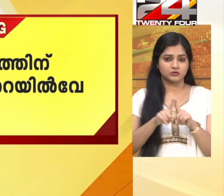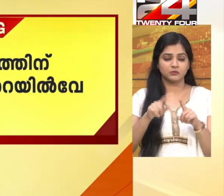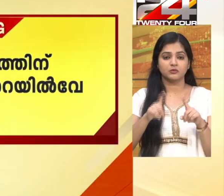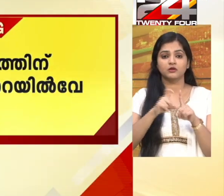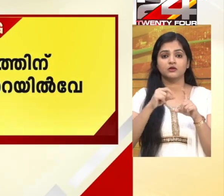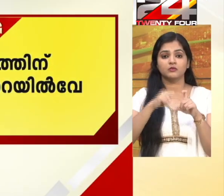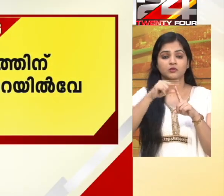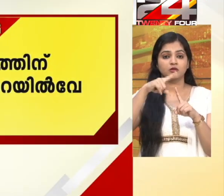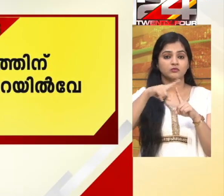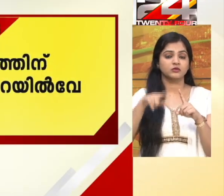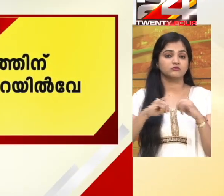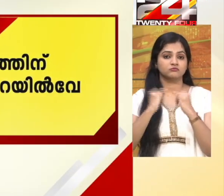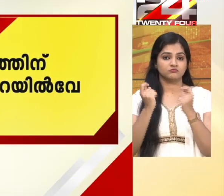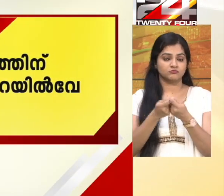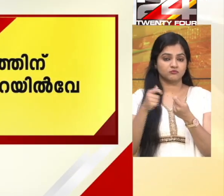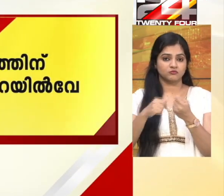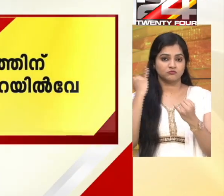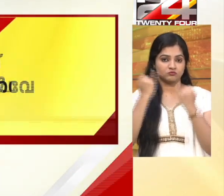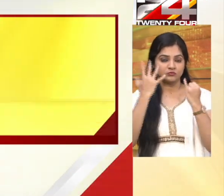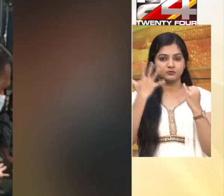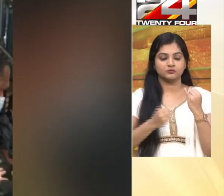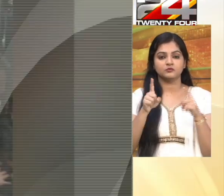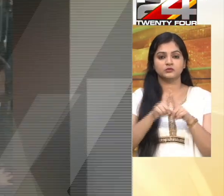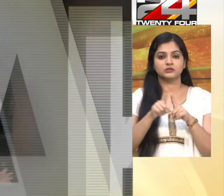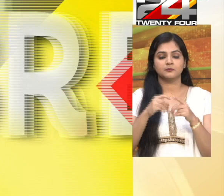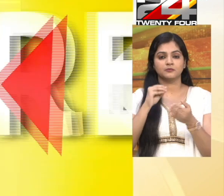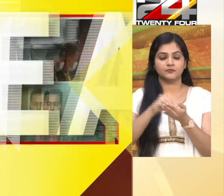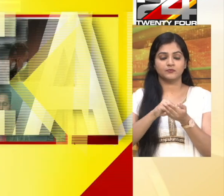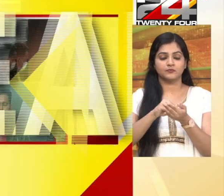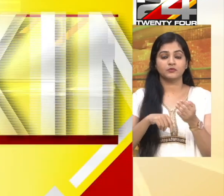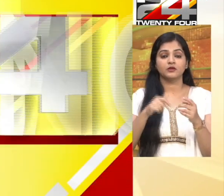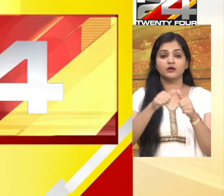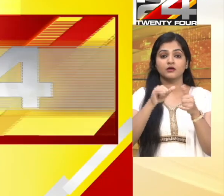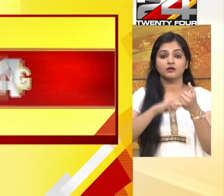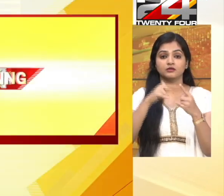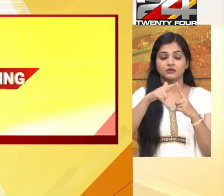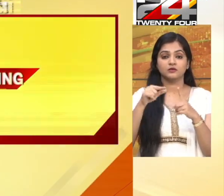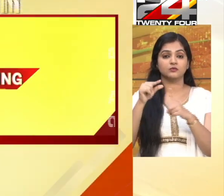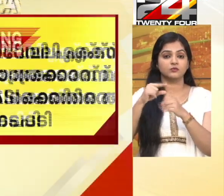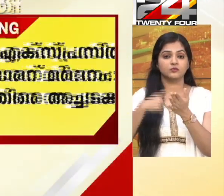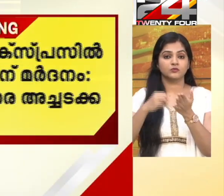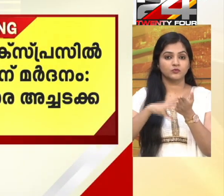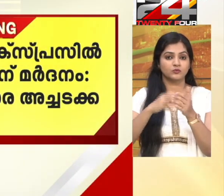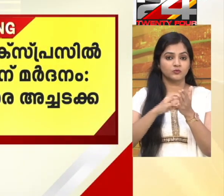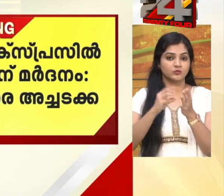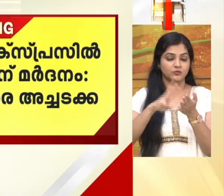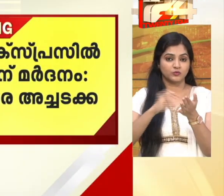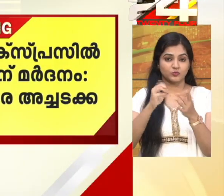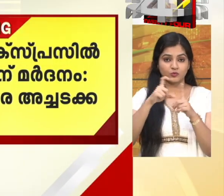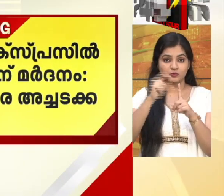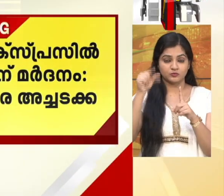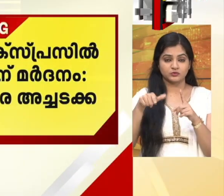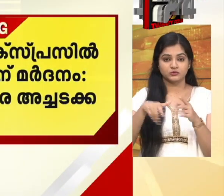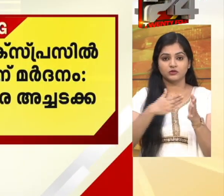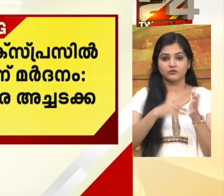അന്വേഷണത്തിനും അച്ചടക്ക നടപടിക്കും നിർദ്ദേശം നൽകിയിട്ടുള്ളത്. ഇയാളെ റെയിൽവേയിൽ നിന്ന്, അതായത് എസ് ഐ പ്രമോദിനെ റെയിൽവേയിൽ നിന്ന് മാറ്റാനാണ് നിലവിൽ തീരുമാനിച്ചിരിക്കുന്നത്. കൂടാതെ